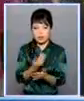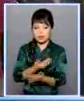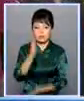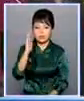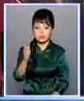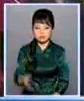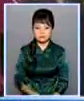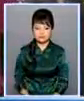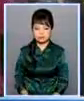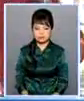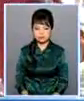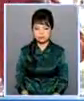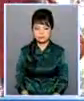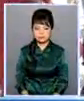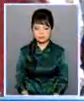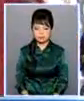болады.